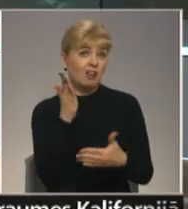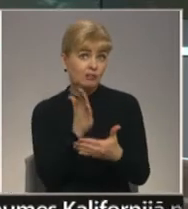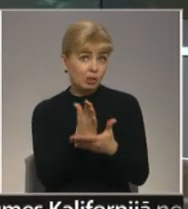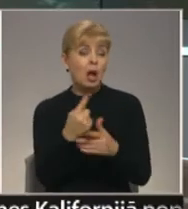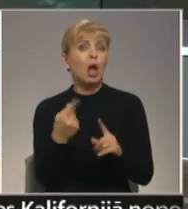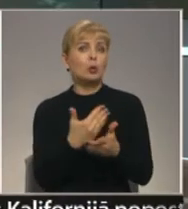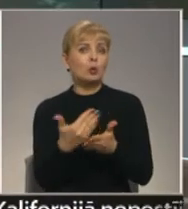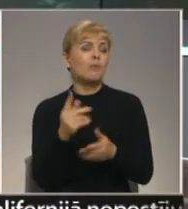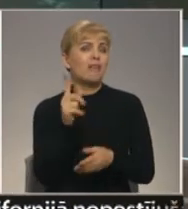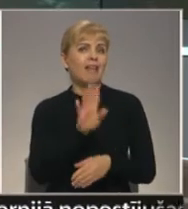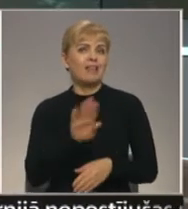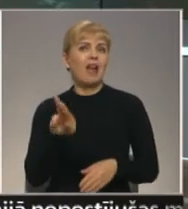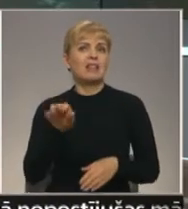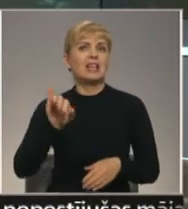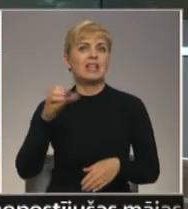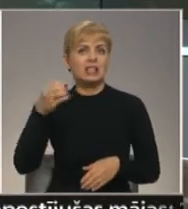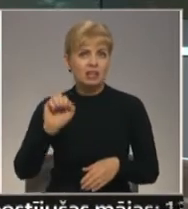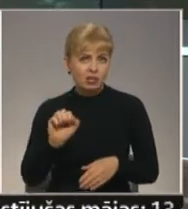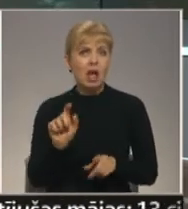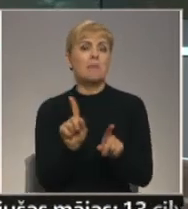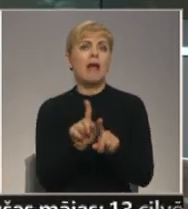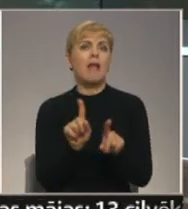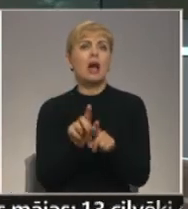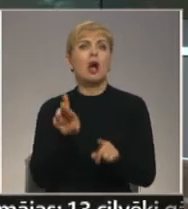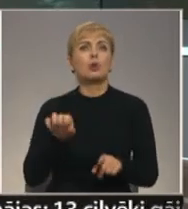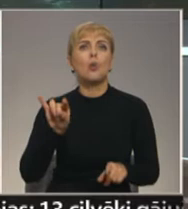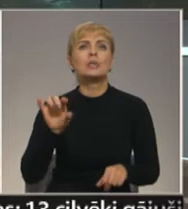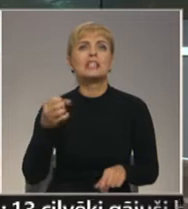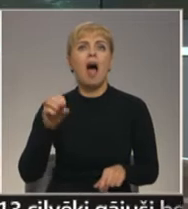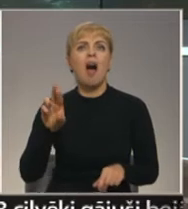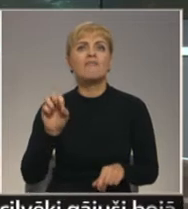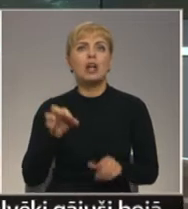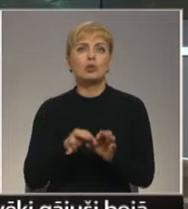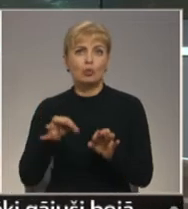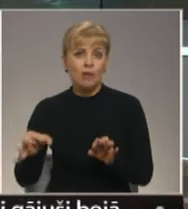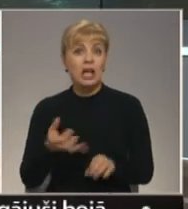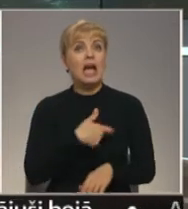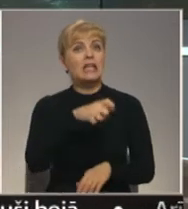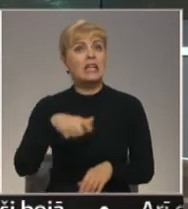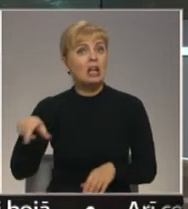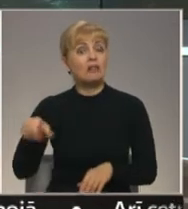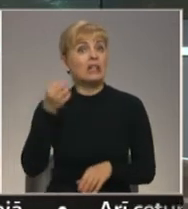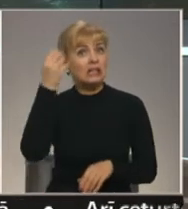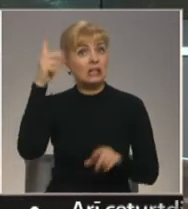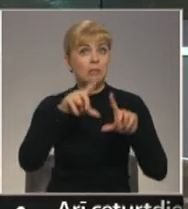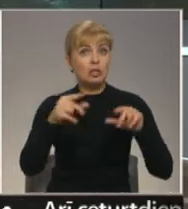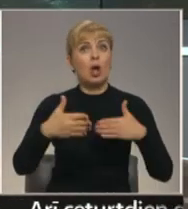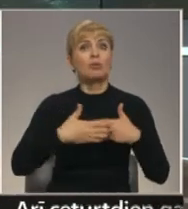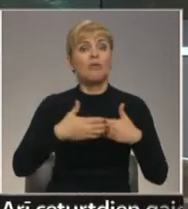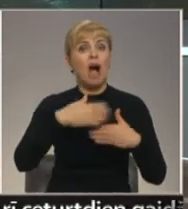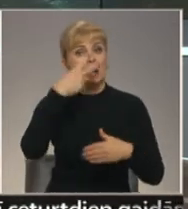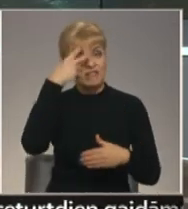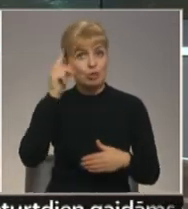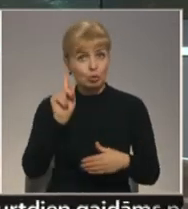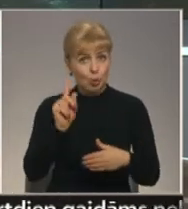ir tuvākā vidusskola. Tikmēr ministrija norāda, ka par reorganizāciju lēmums jāpieņem pašu un pētījums par skolu